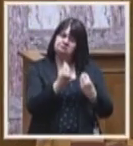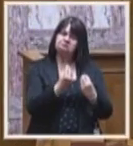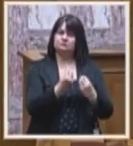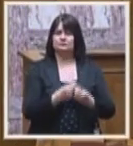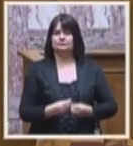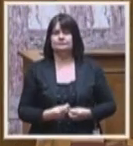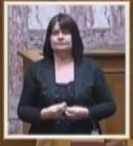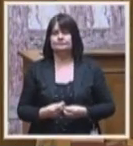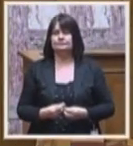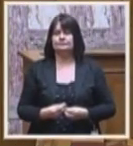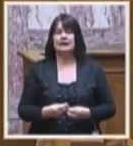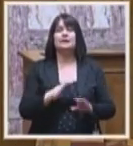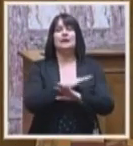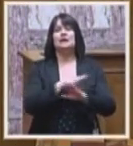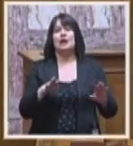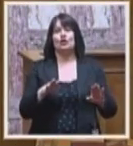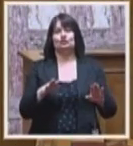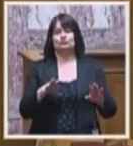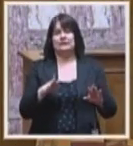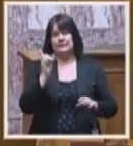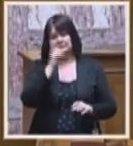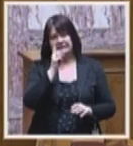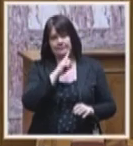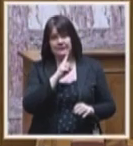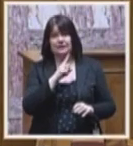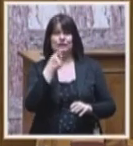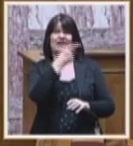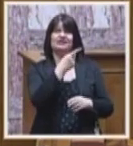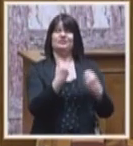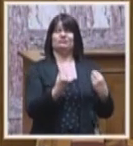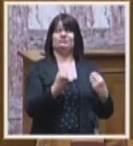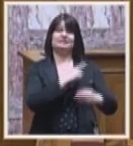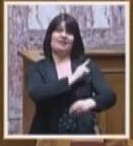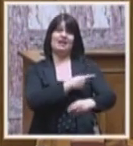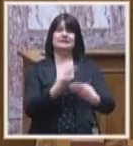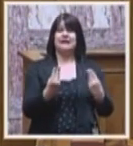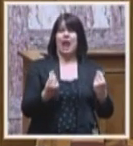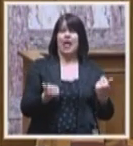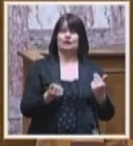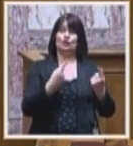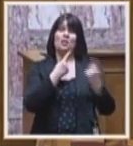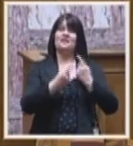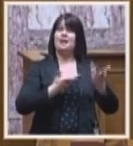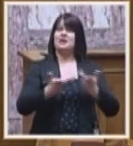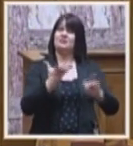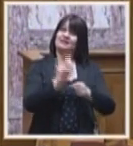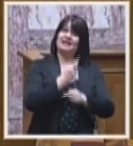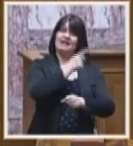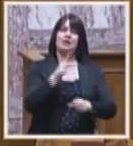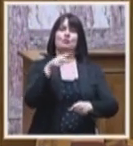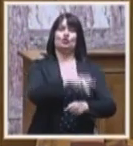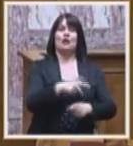ας τελειώνουμε με τις εντυπώσεις ότι κάποιοι άλλοι ξέρουν να διαπραγματεύονται και εμείς διαπραγματευόμαστε. Ας